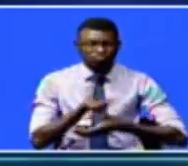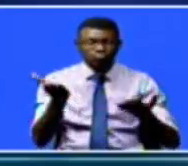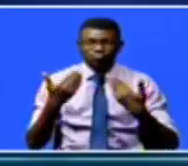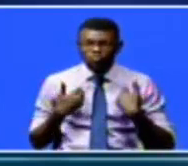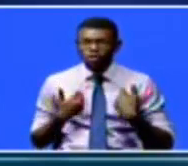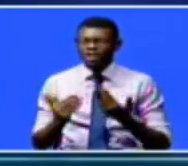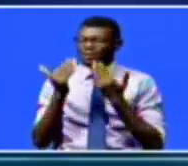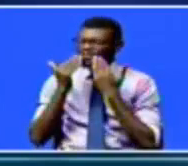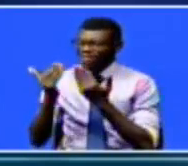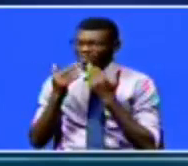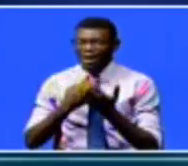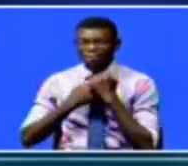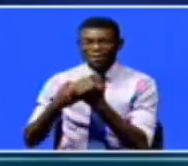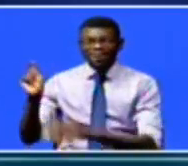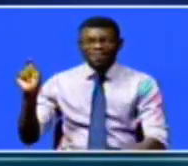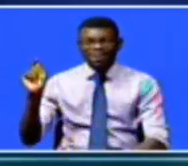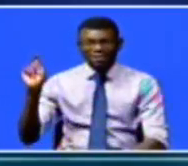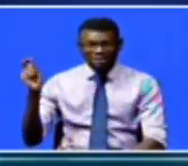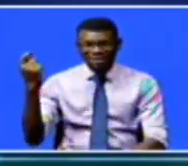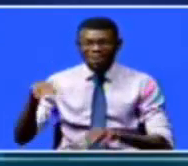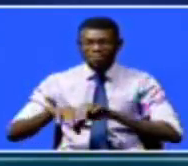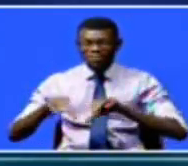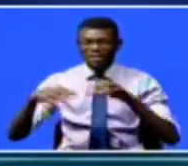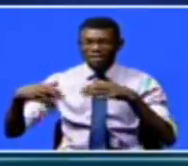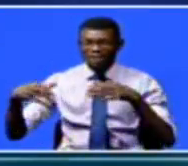Very grateful to our partners at Kenya Pipeline Company for this donation.